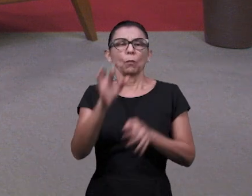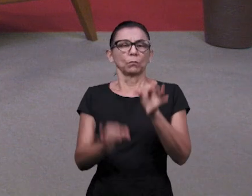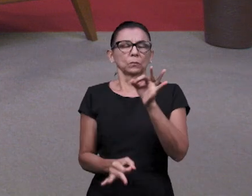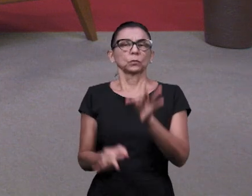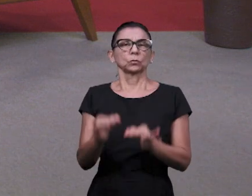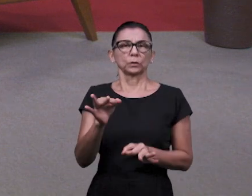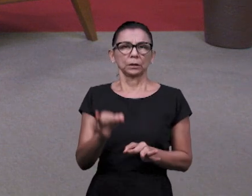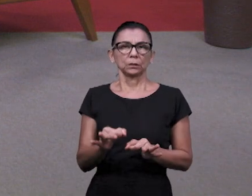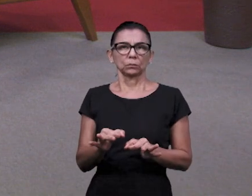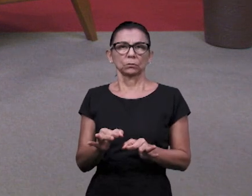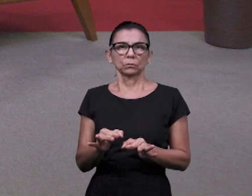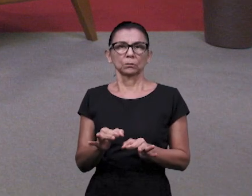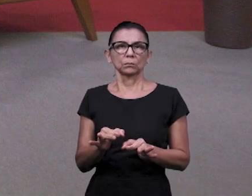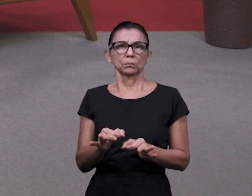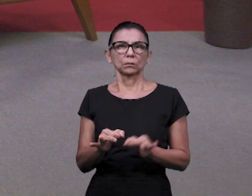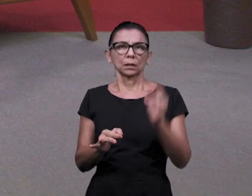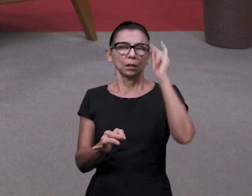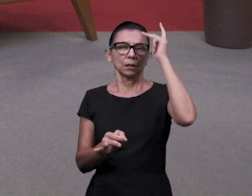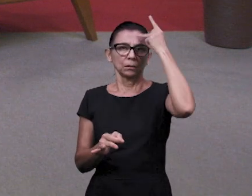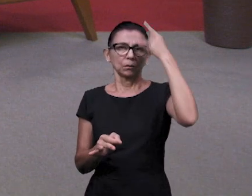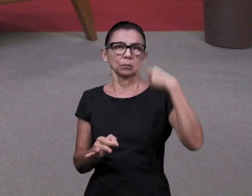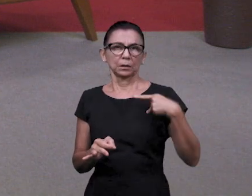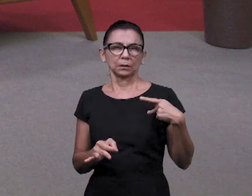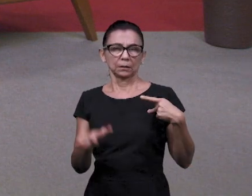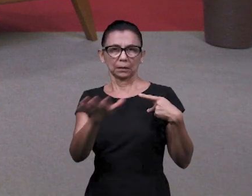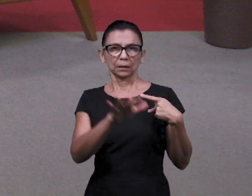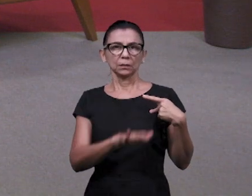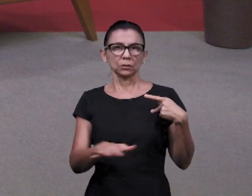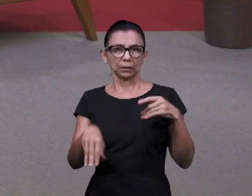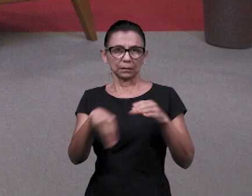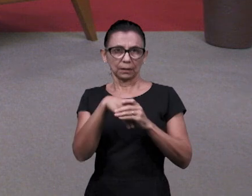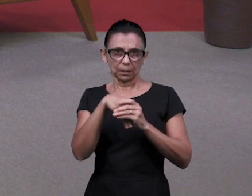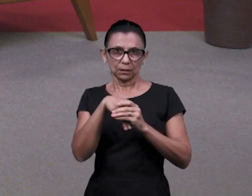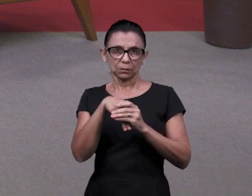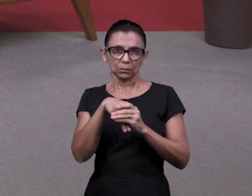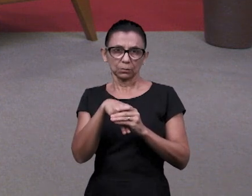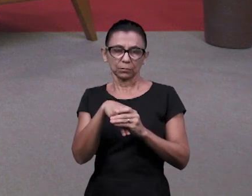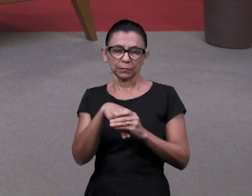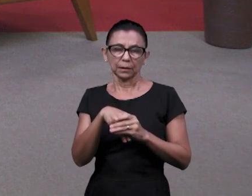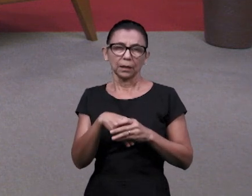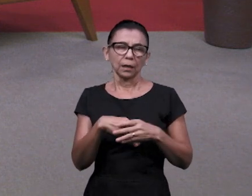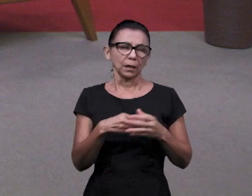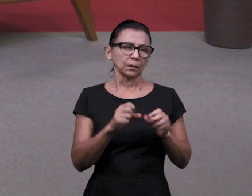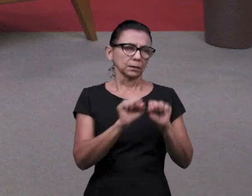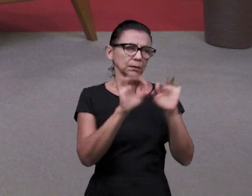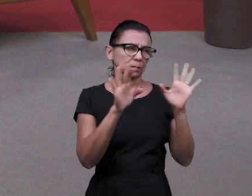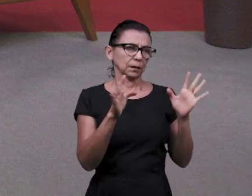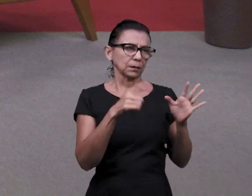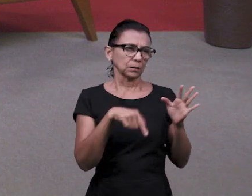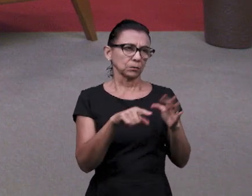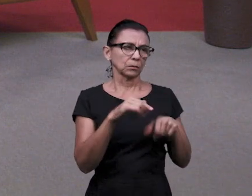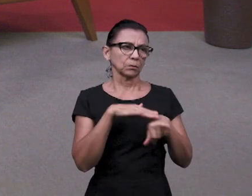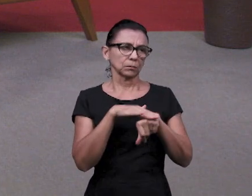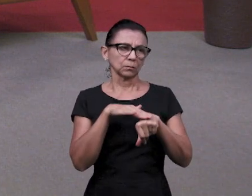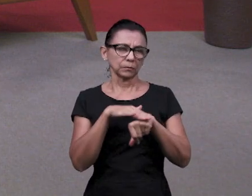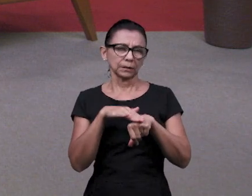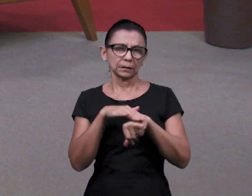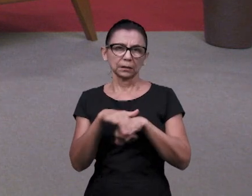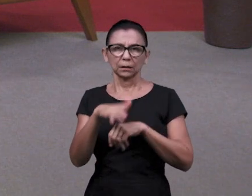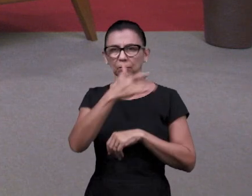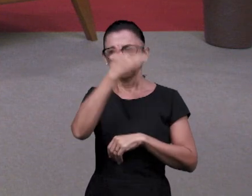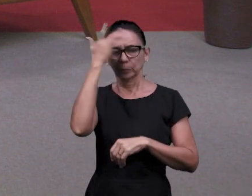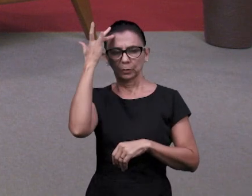sous ce jugement. L'être humain, il est sous ce jugement. Ce jugement est clair. Quand nous étions en train de parler, on parlait